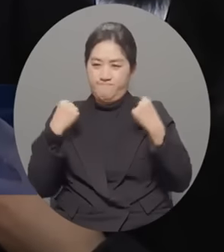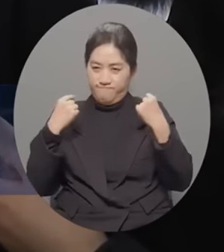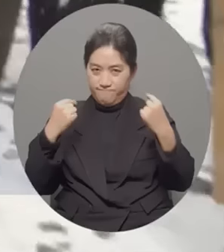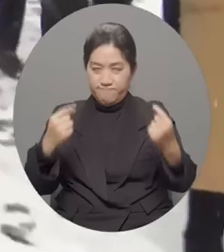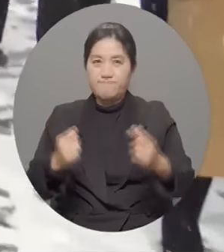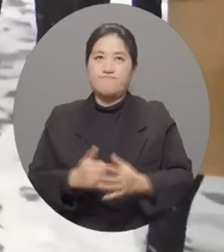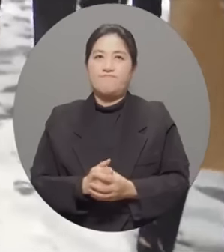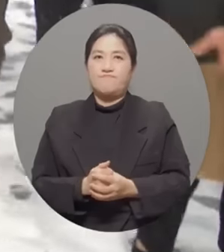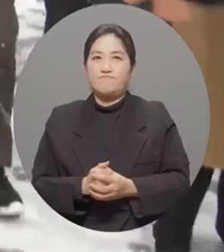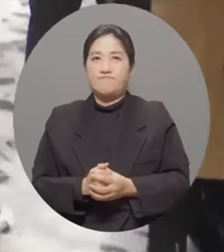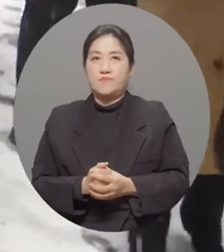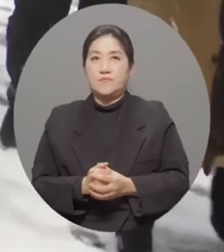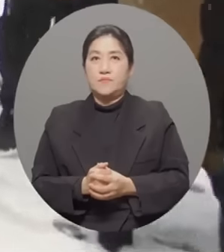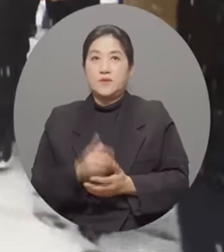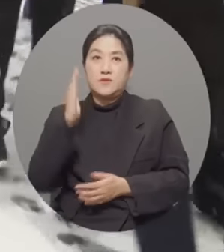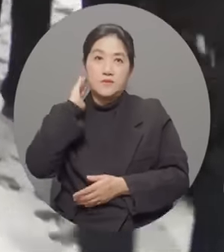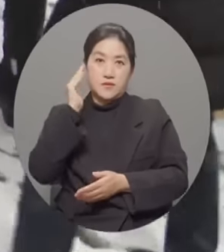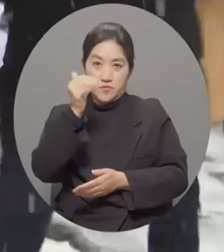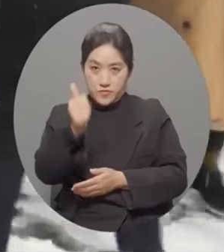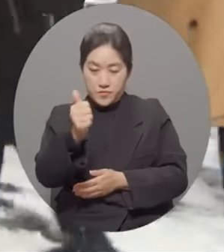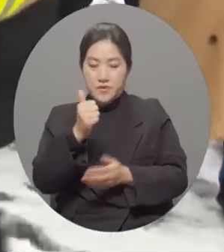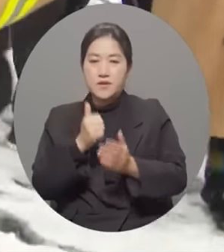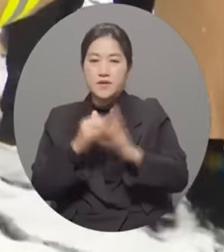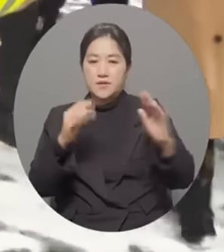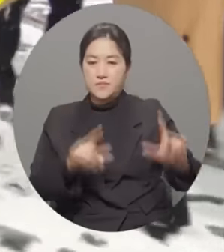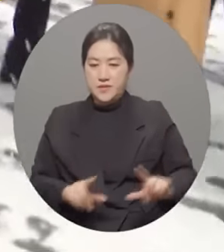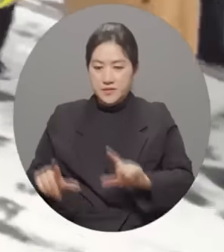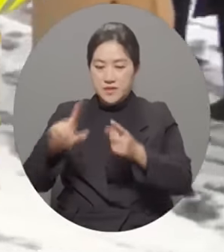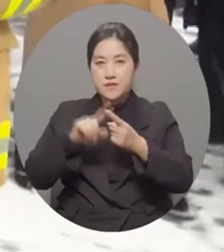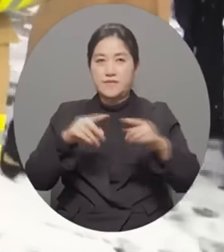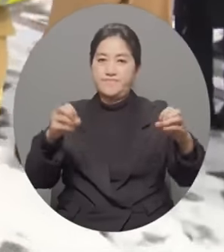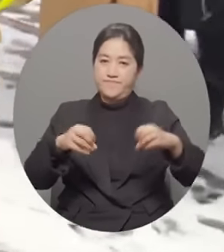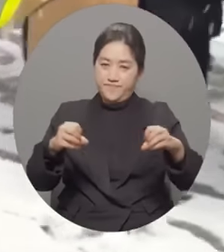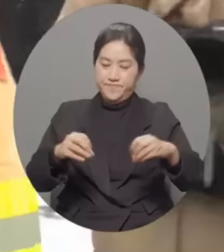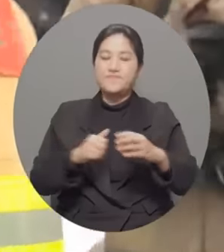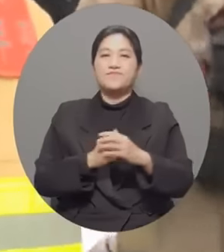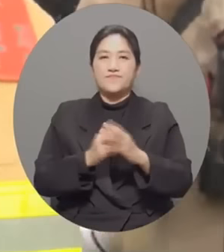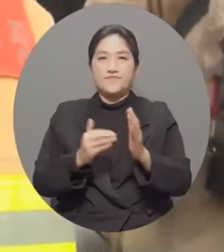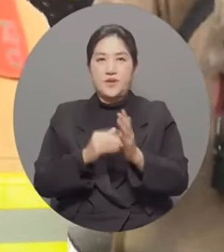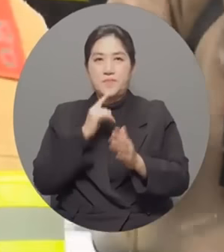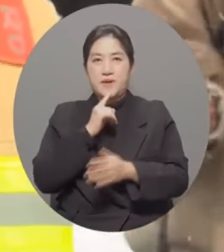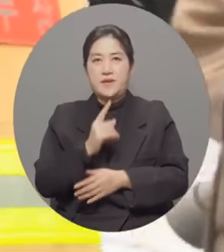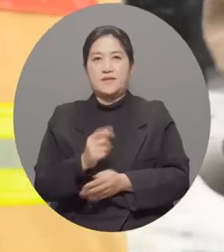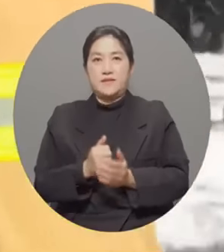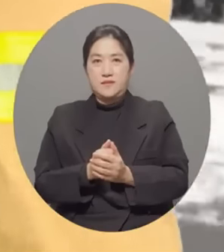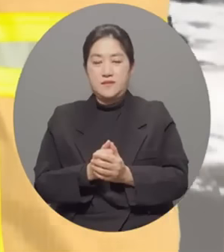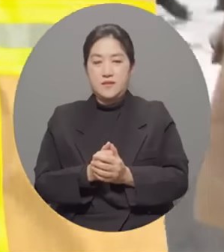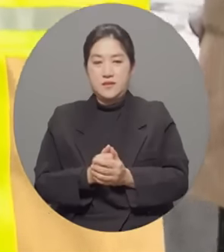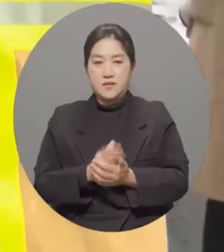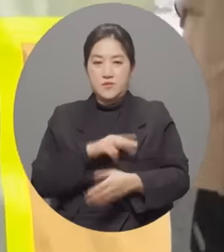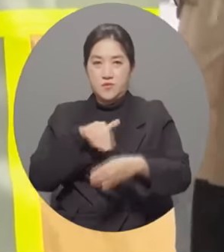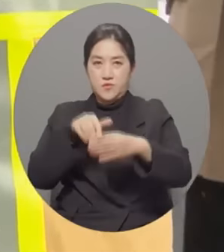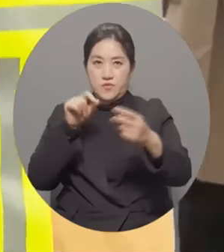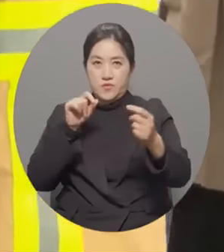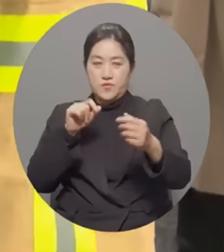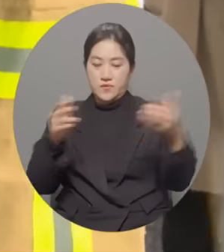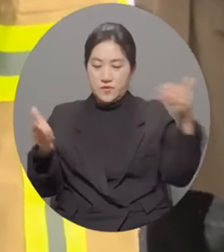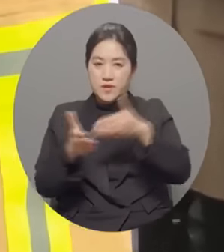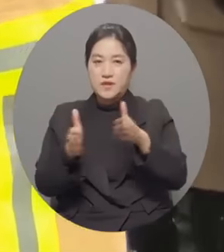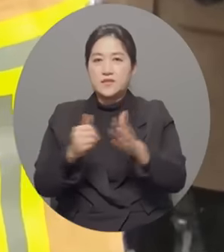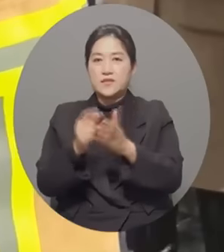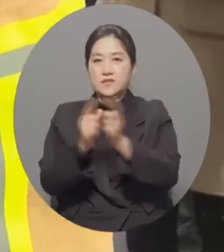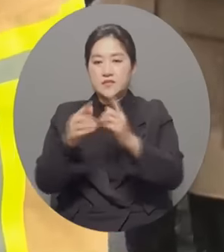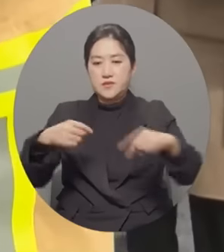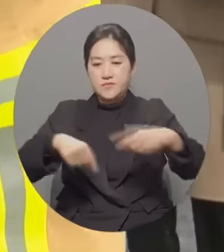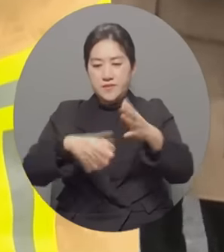없습니다. 대통령과는 민생에 대한 이야기를 나눴다고 하면서 총선까지 직접 당을 이끌겠다는